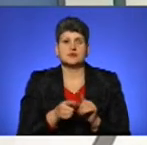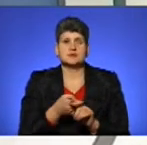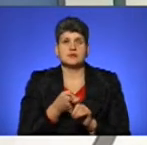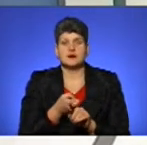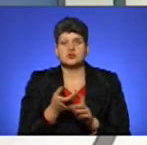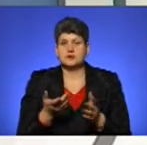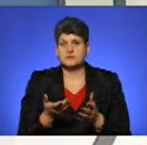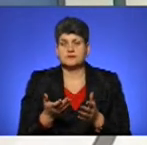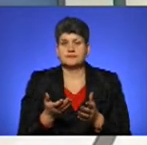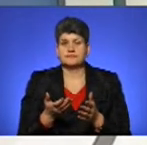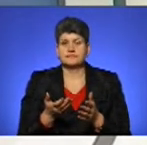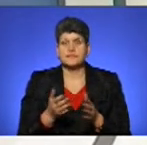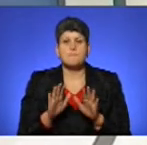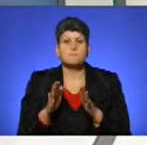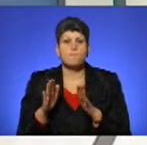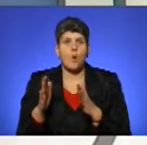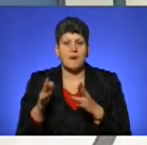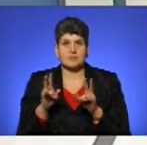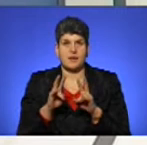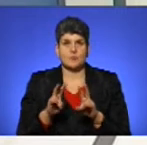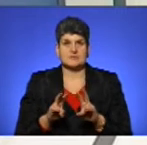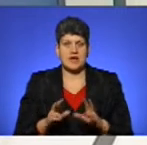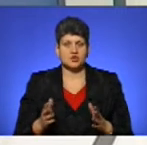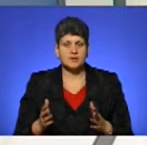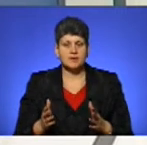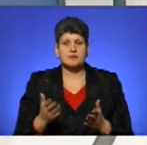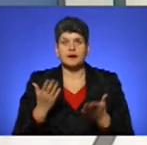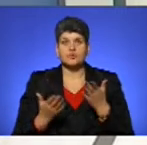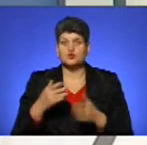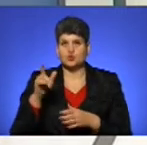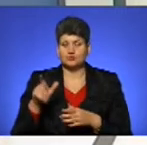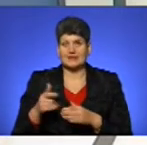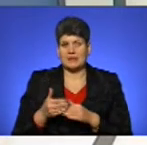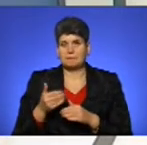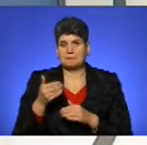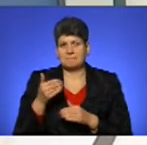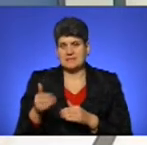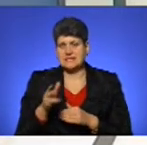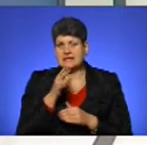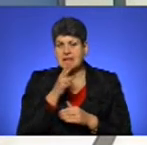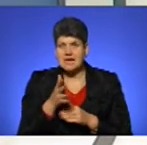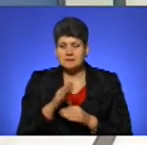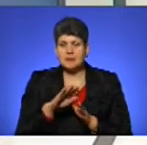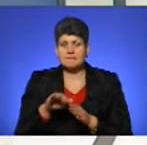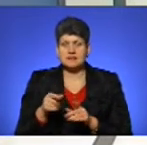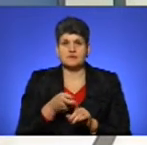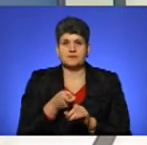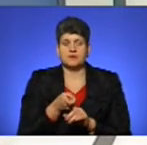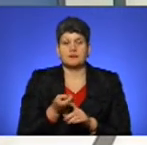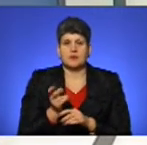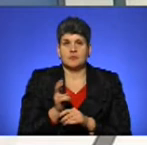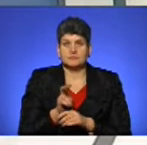моменту обстеження. Якщо людина в пізній терміни після інфікування